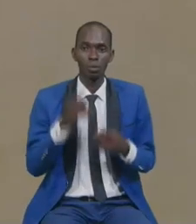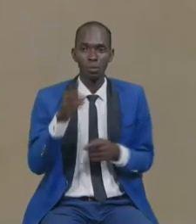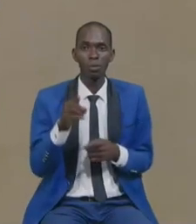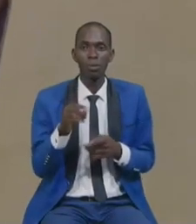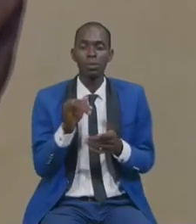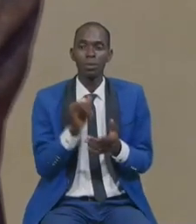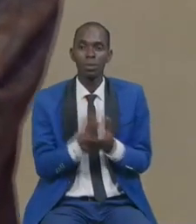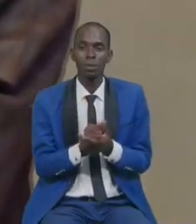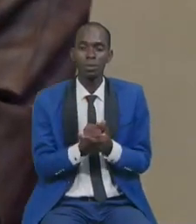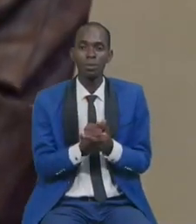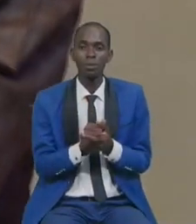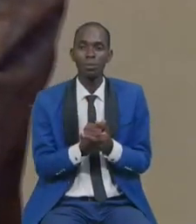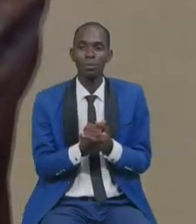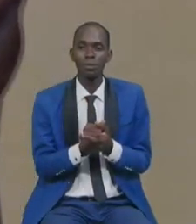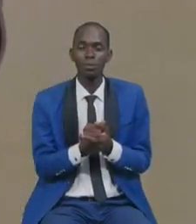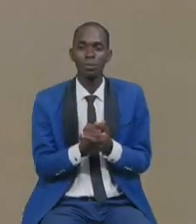Et